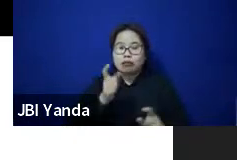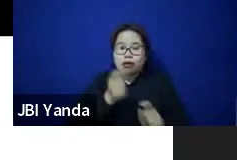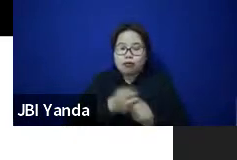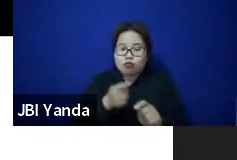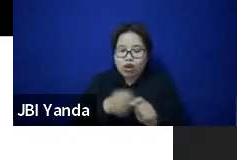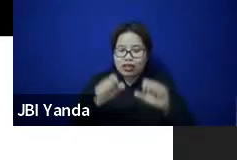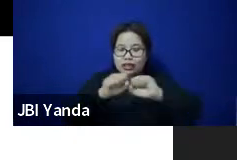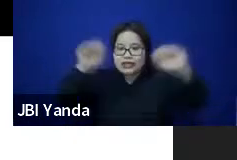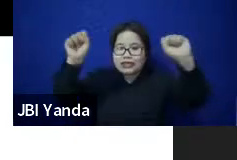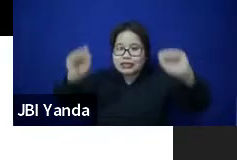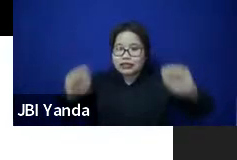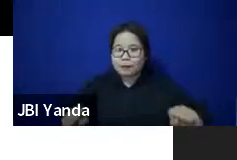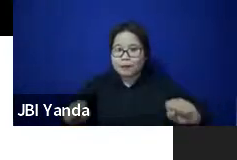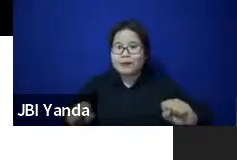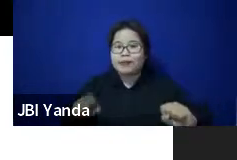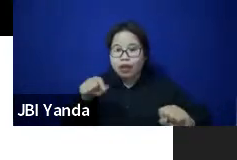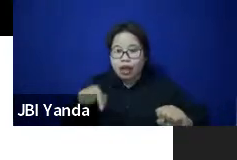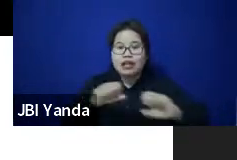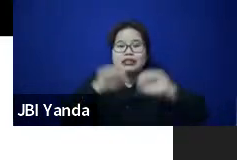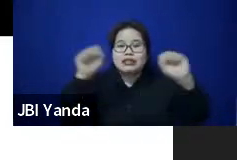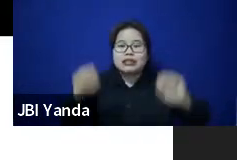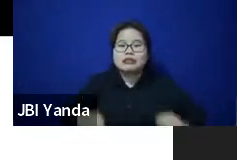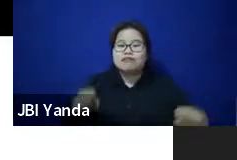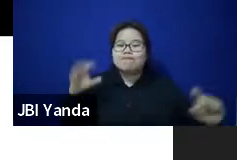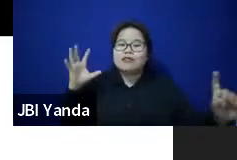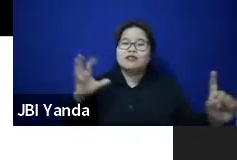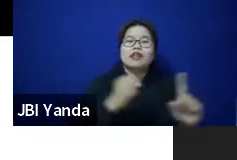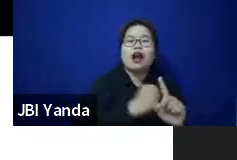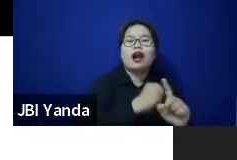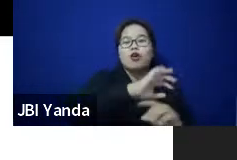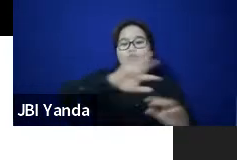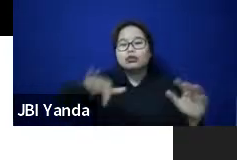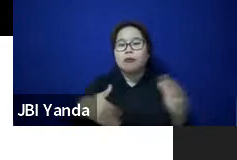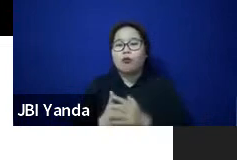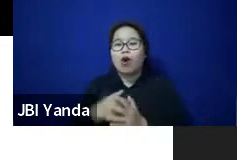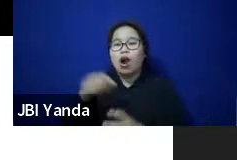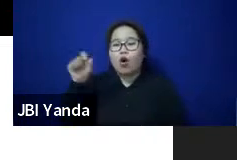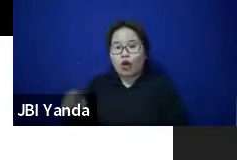suatu sistem yang bisa menjangkau semua orang, dan ini semua